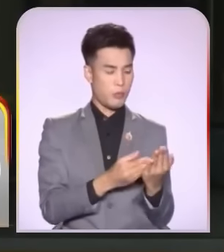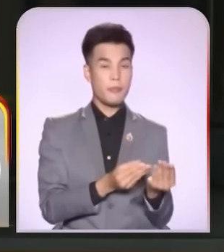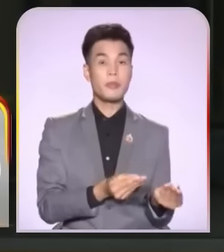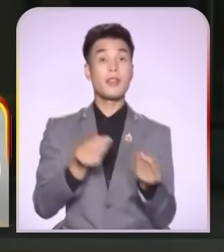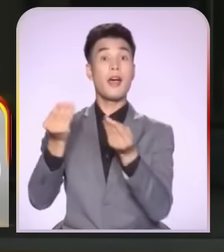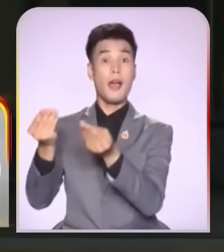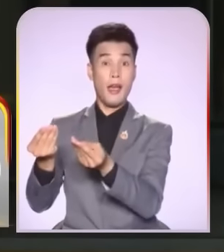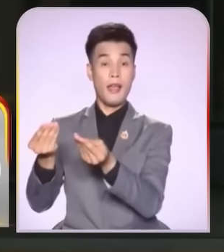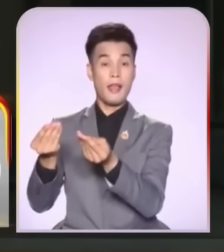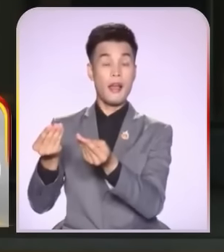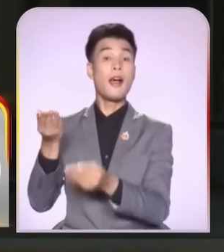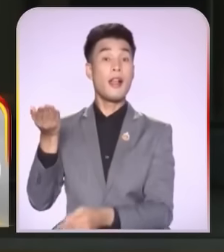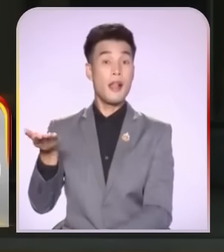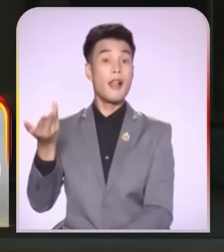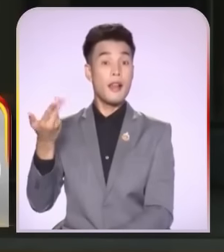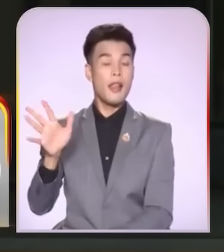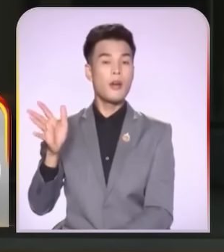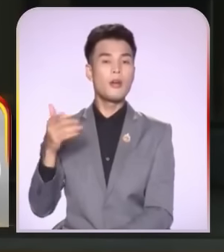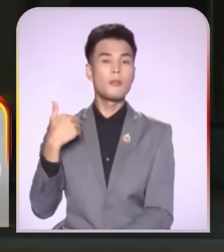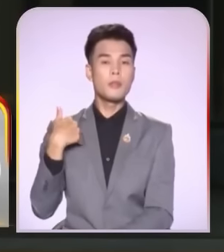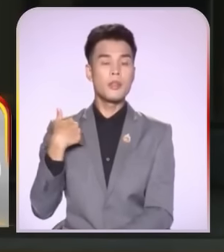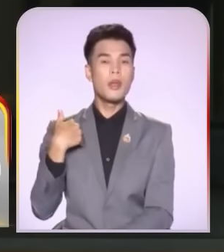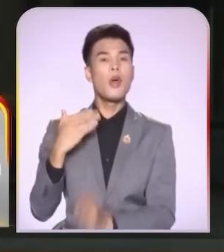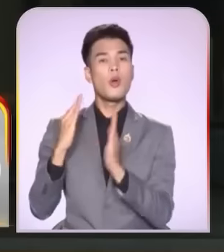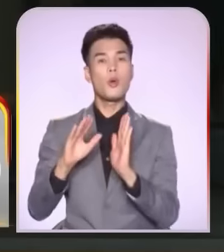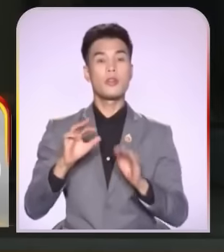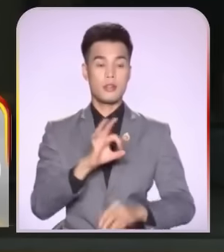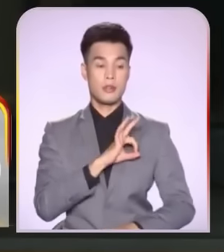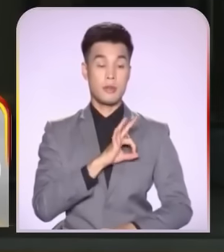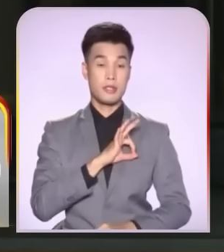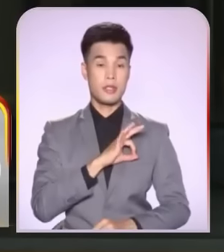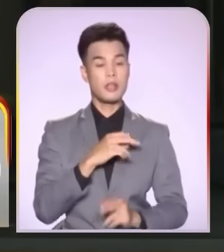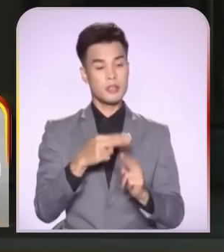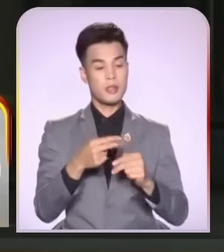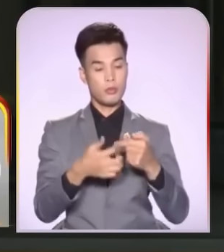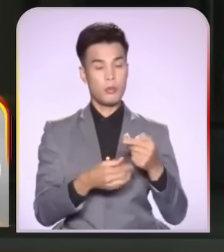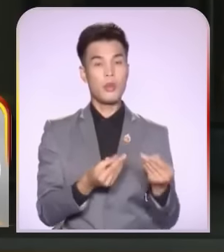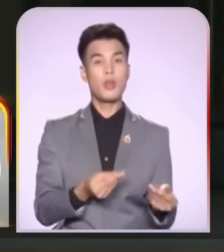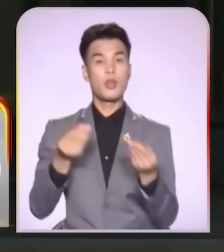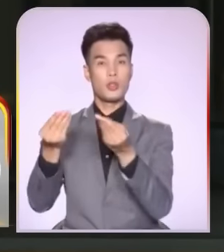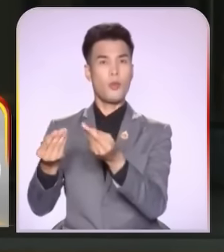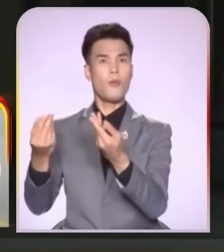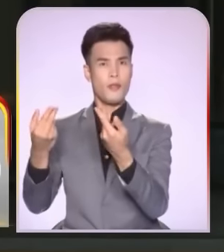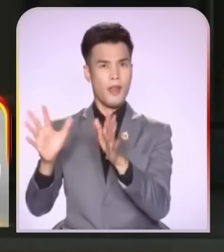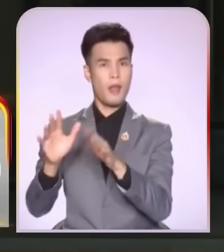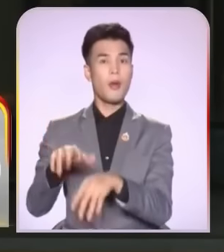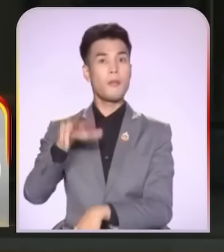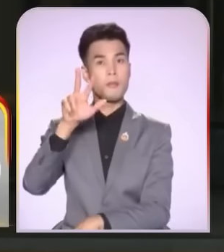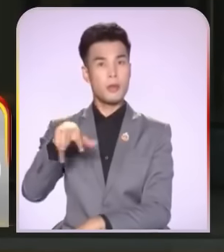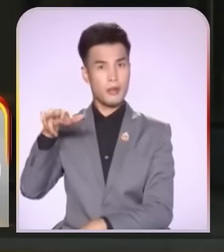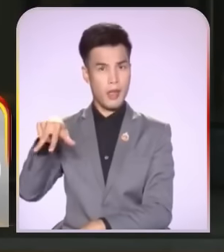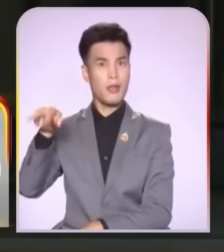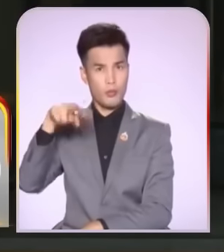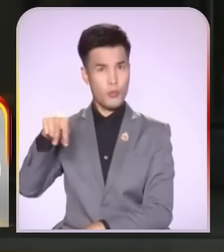ไตรสุรีไตรสรณกุลซึ่งท่านเป็นนายทะเบียนสมาชิกพรรคนะครับนำรายชื่อส่งให้ผู้บริหารพรรคเพื่อไทยพิจารณาแ